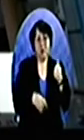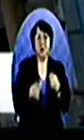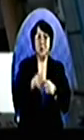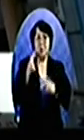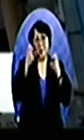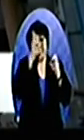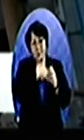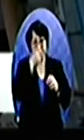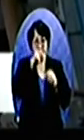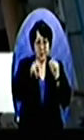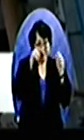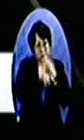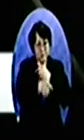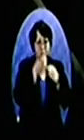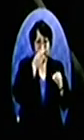шалгагдаж шүүх хямж байгаа юм байна.